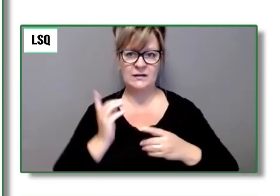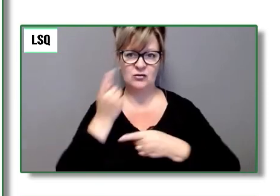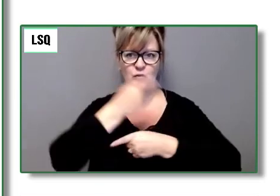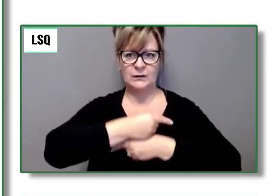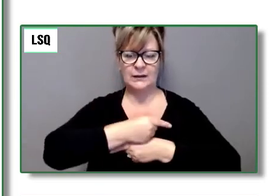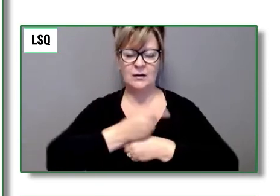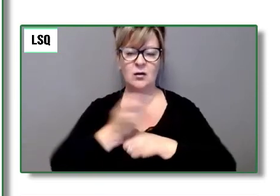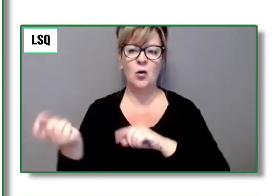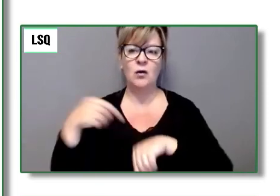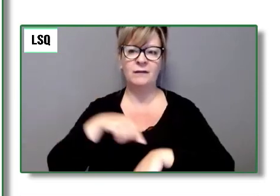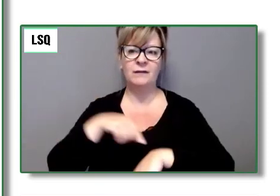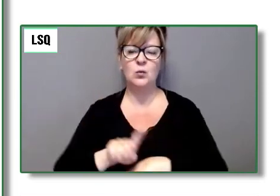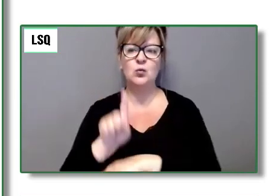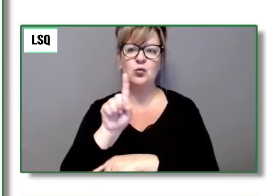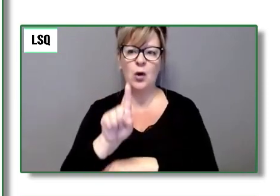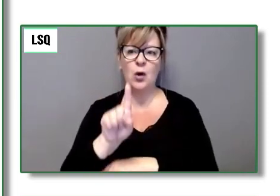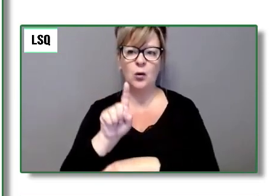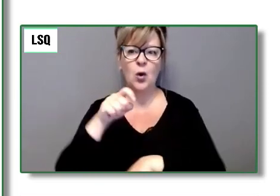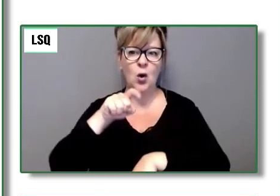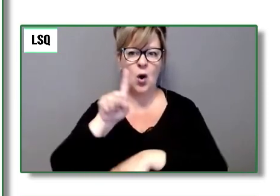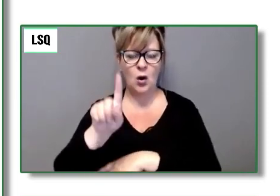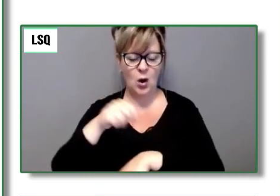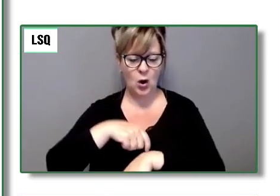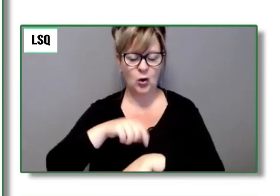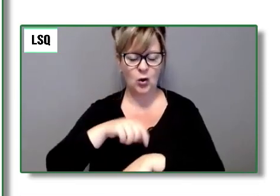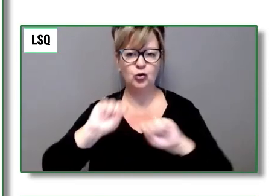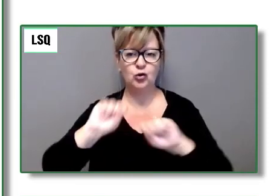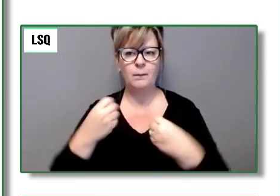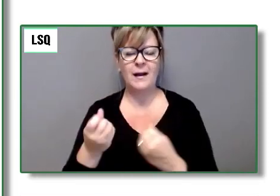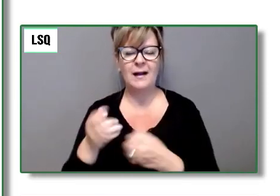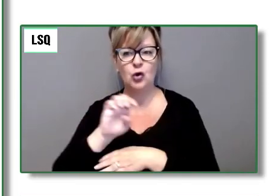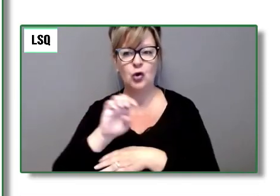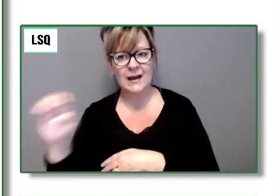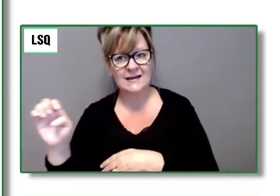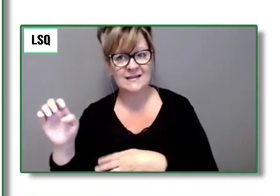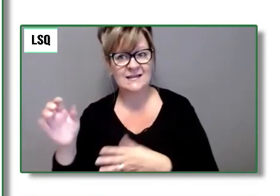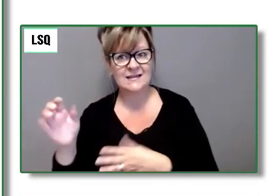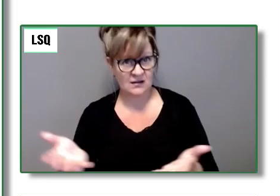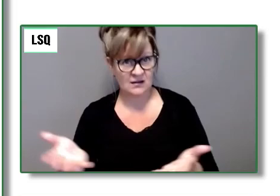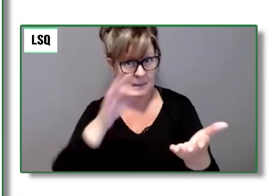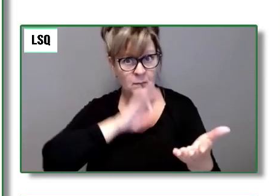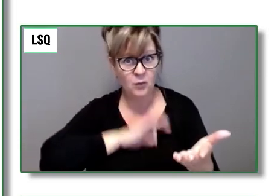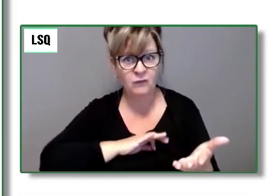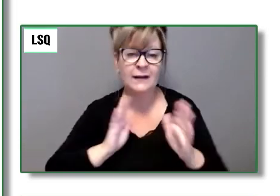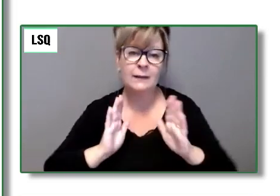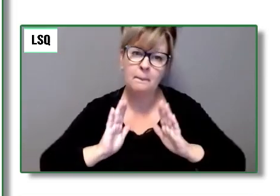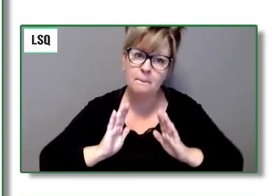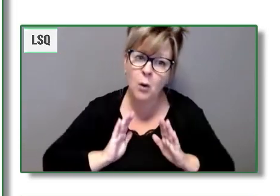prendre l'air ou bouger vos corps. Et nous allons le revoir à 13 heures. Merci.